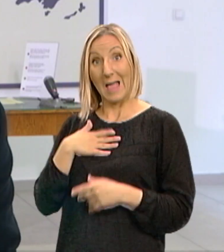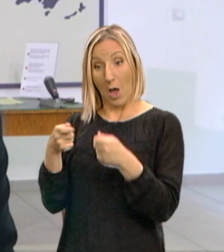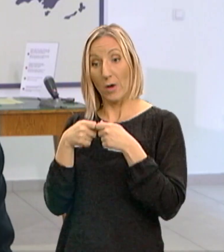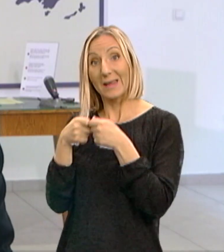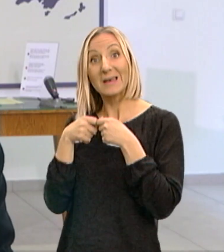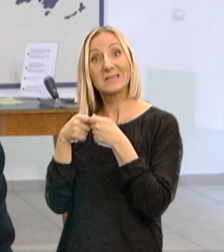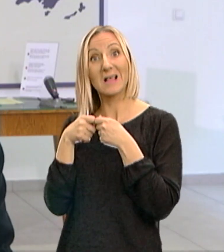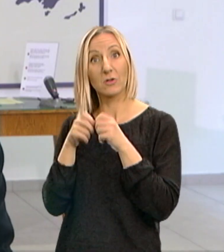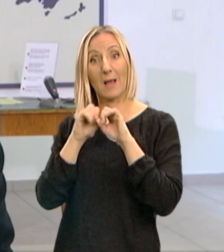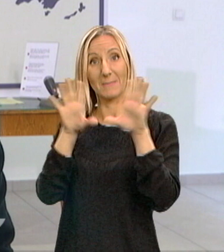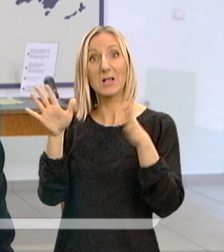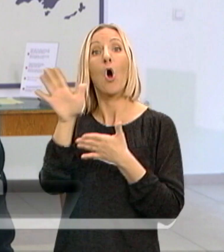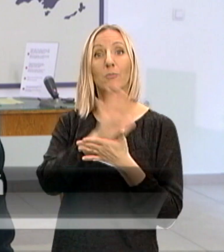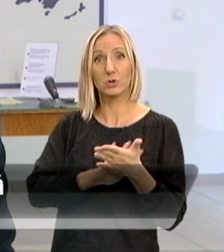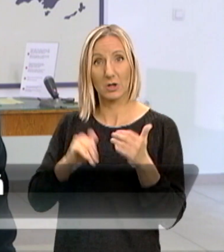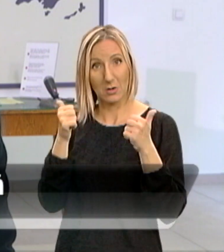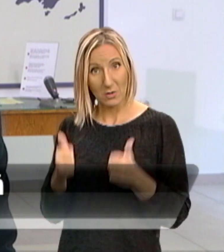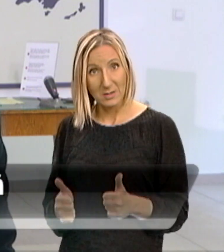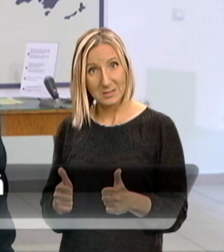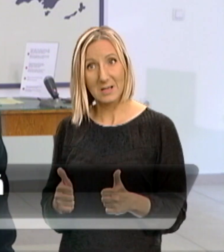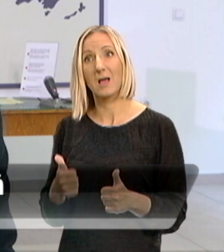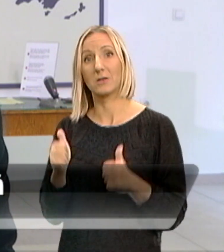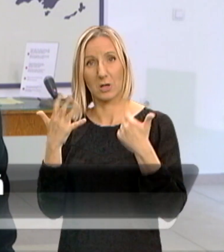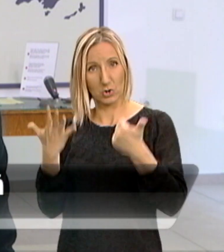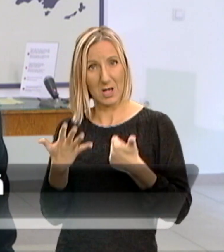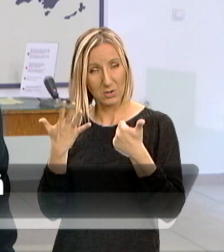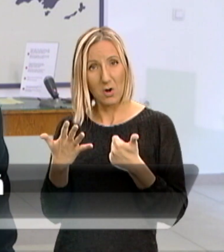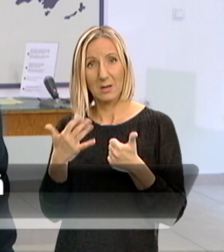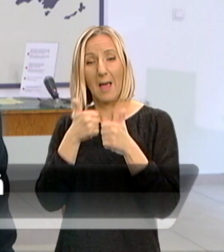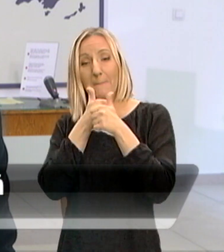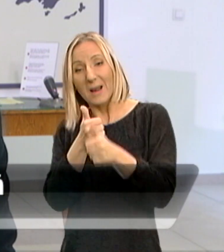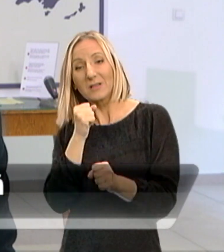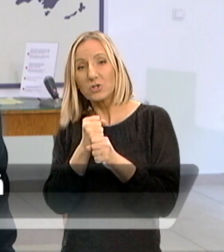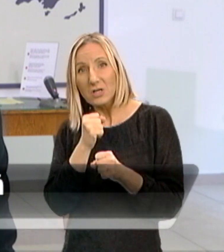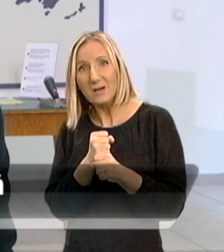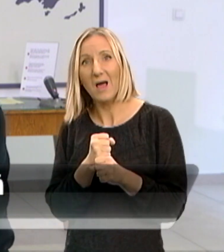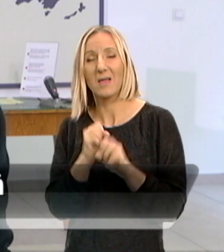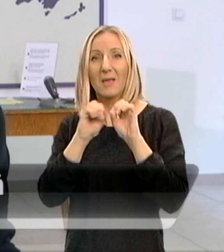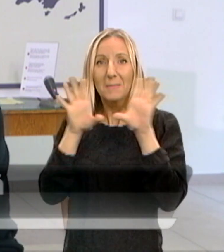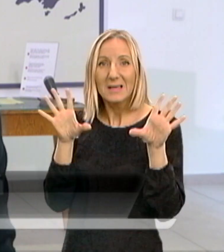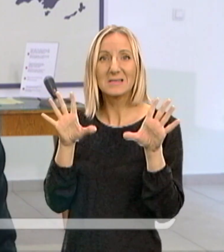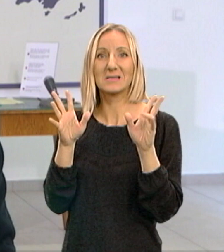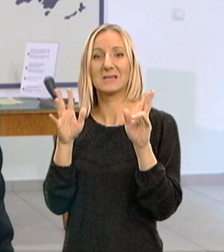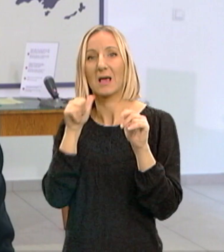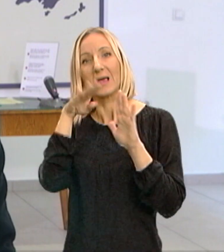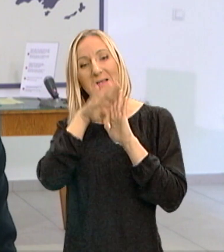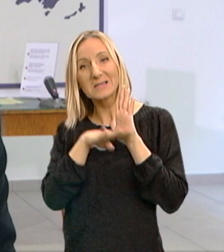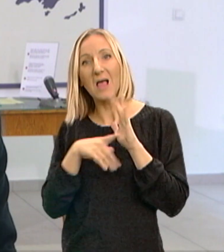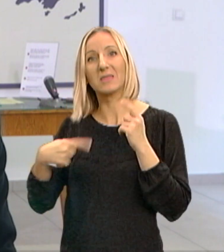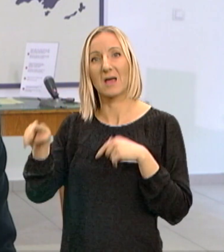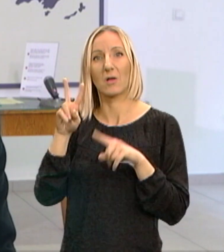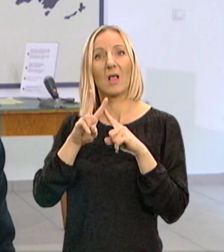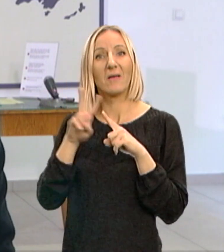početka, znači 6 godina, prateći rad emisije i sam način kako smo uformili standarde u televiziji, što je